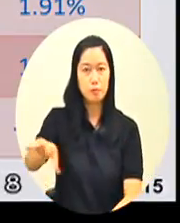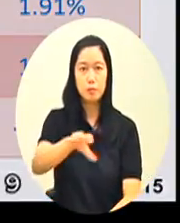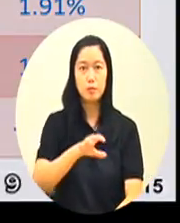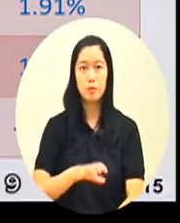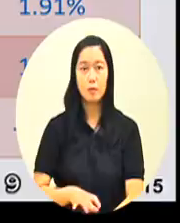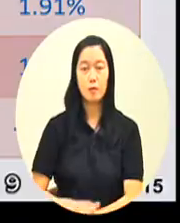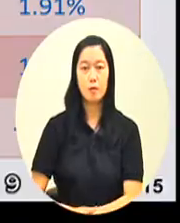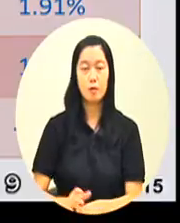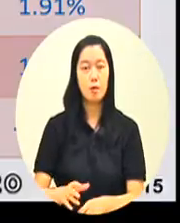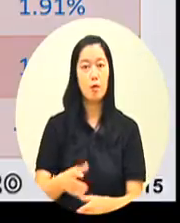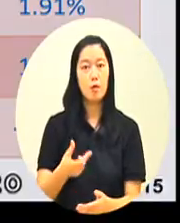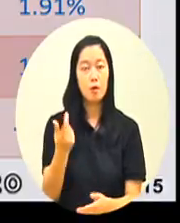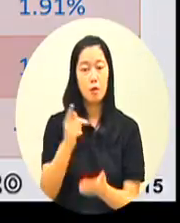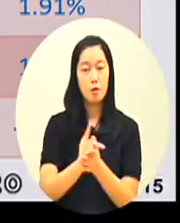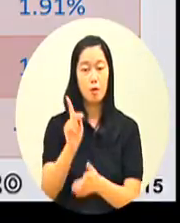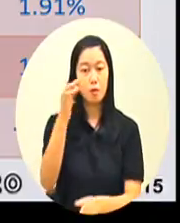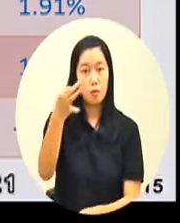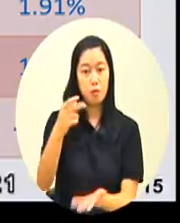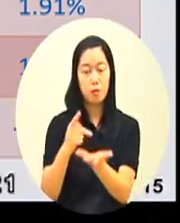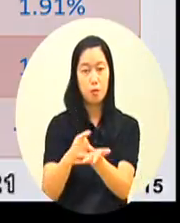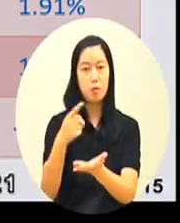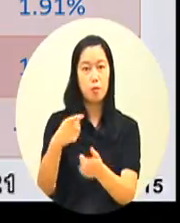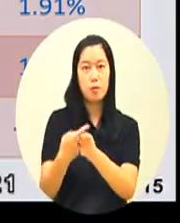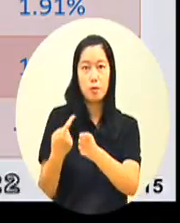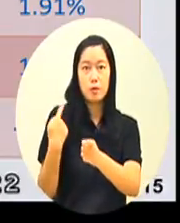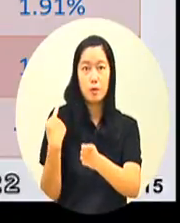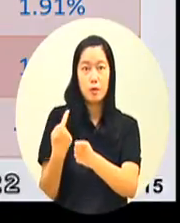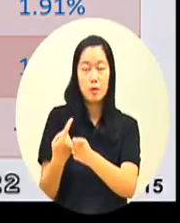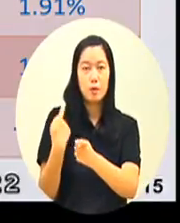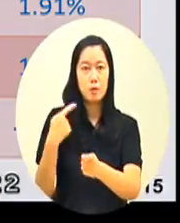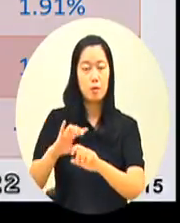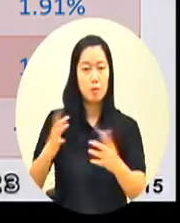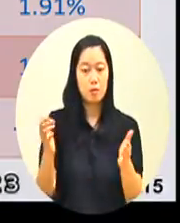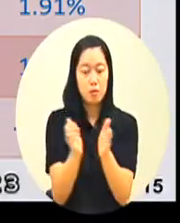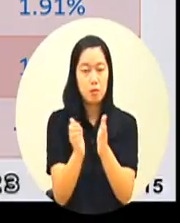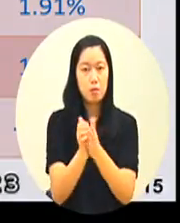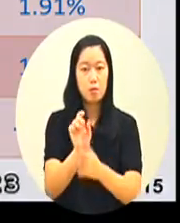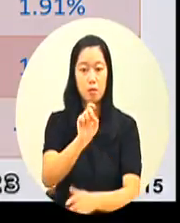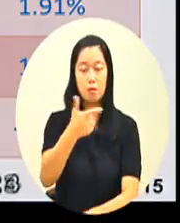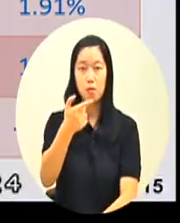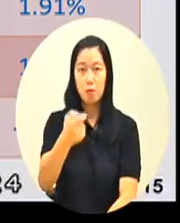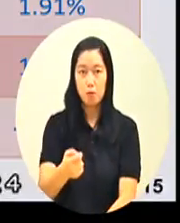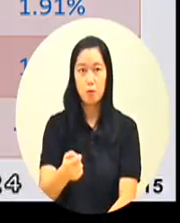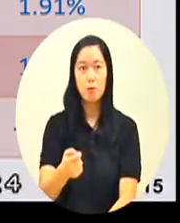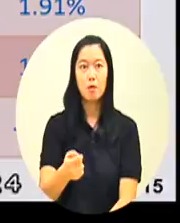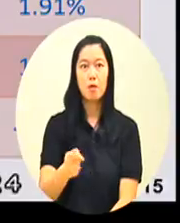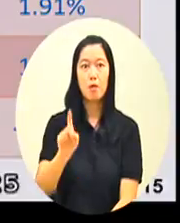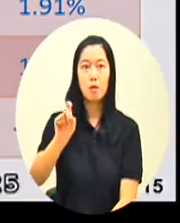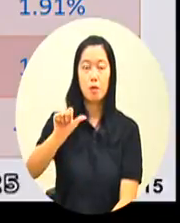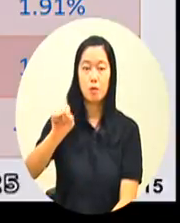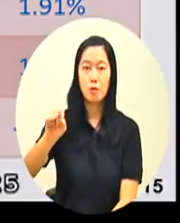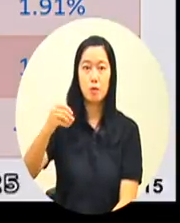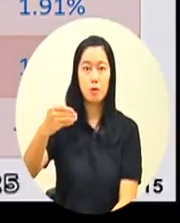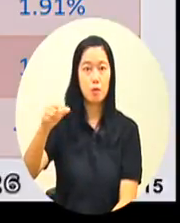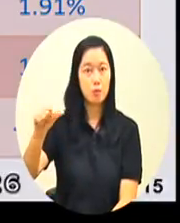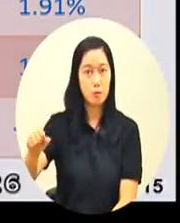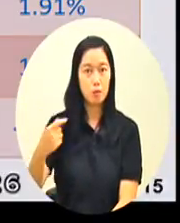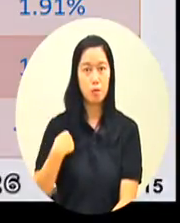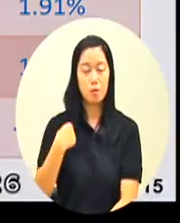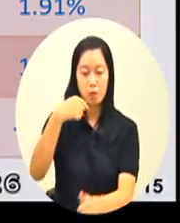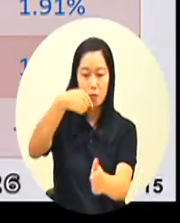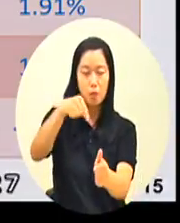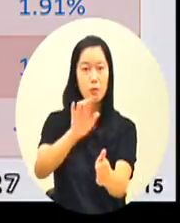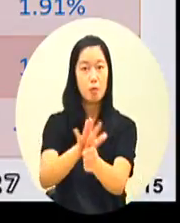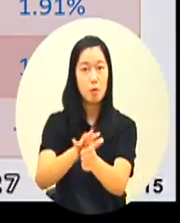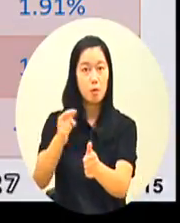款呢，从去年呢预取放款有将近16亿15.95亿呢，在我们的辅导之下呢，今